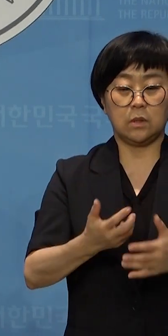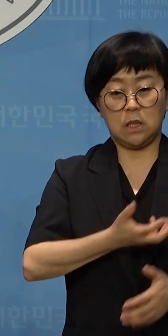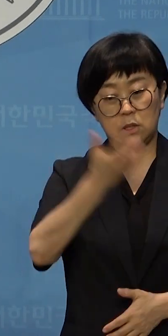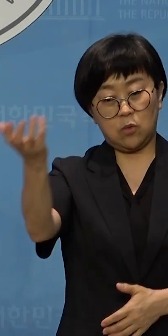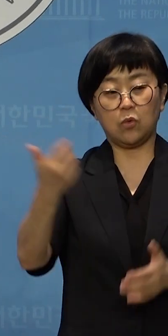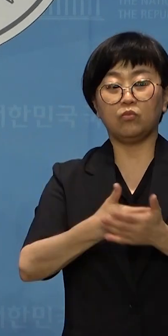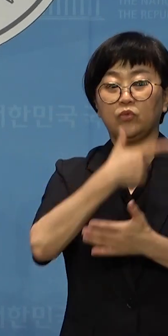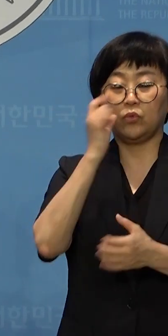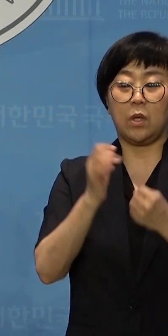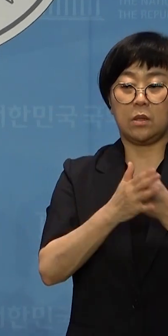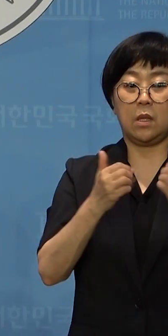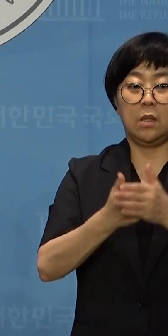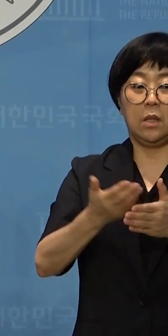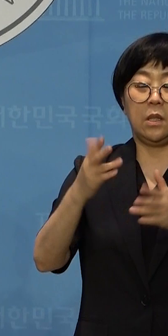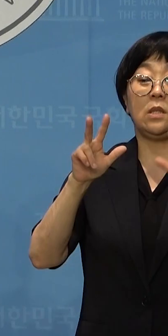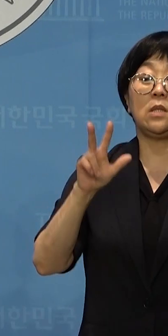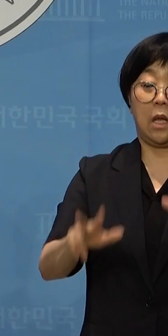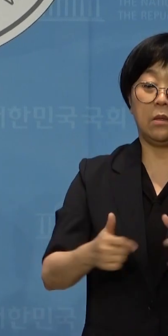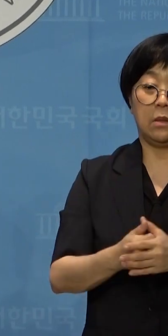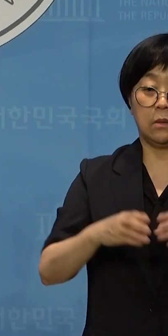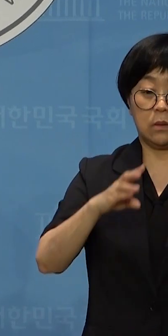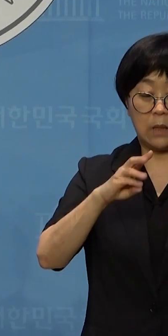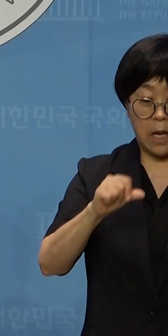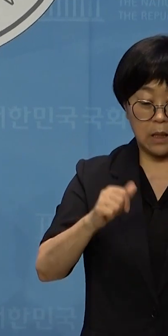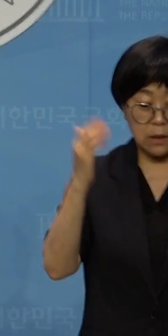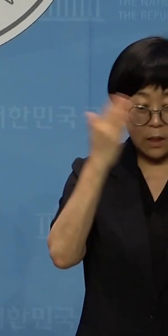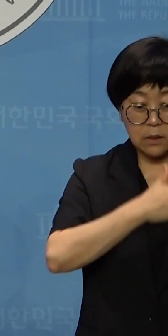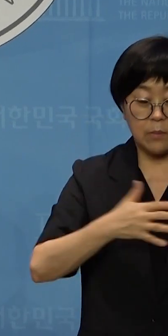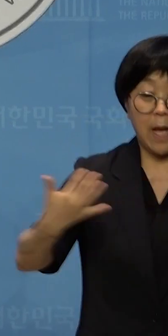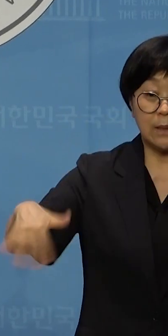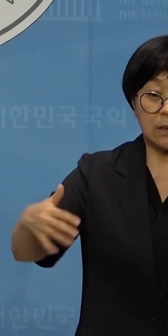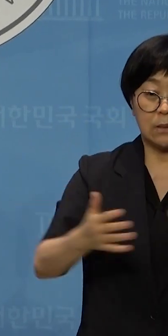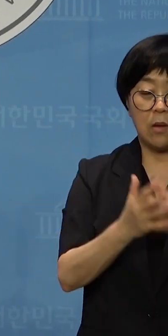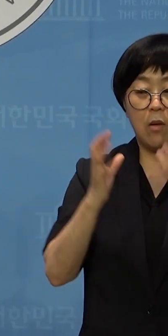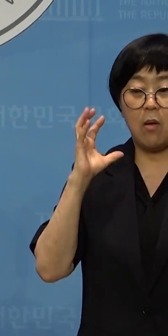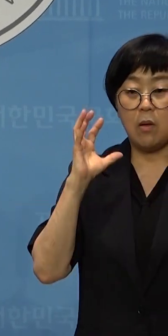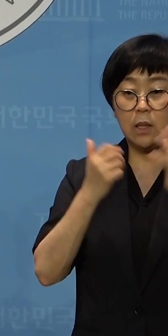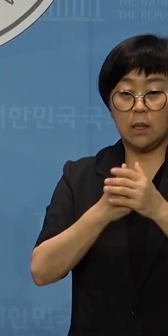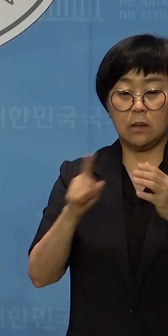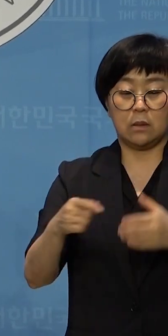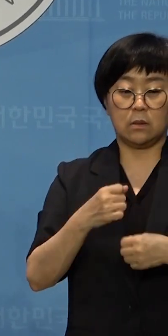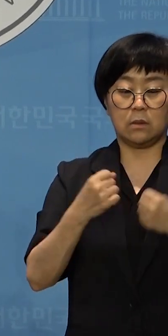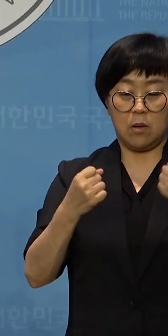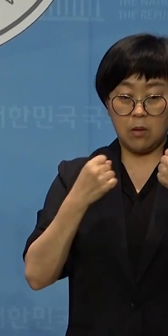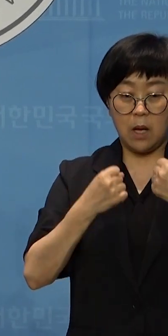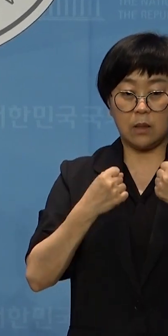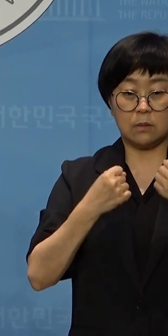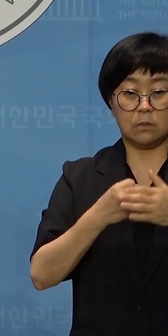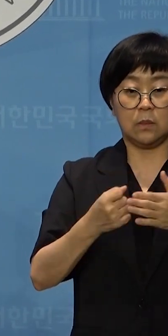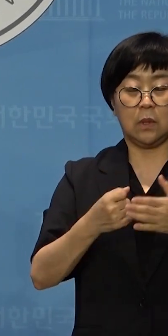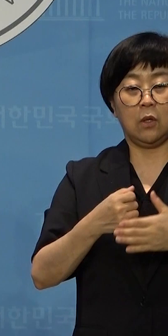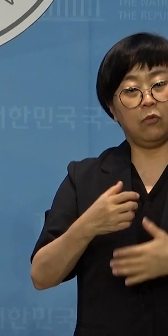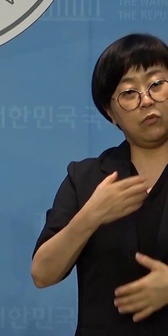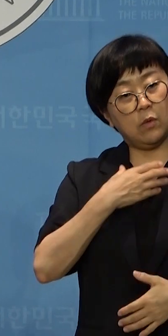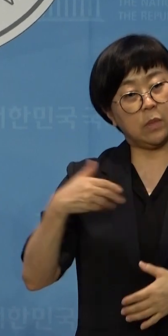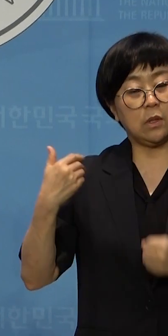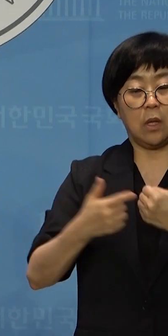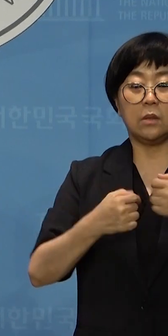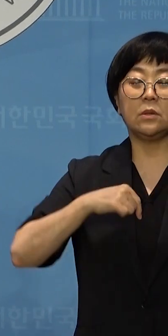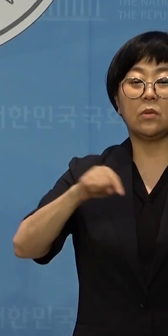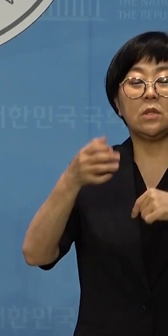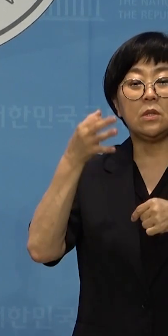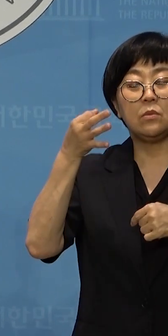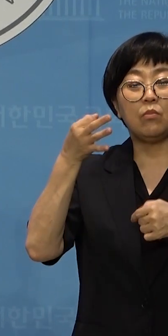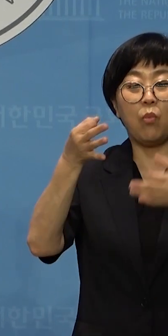이전도 모자라 이제는 졸속 토양 오염 정화를 통해 어린아이들의 건강을 담보로 정치 쇼를